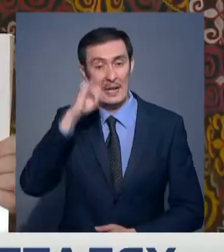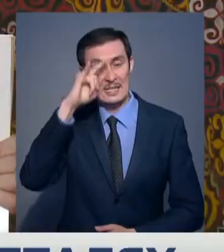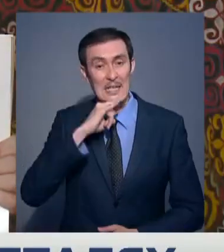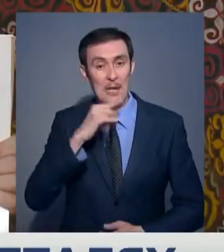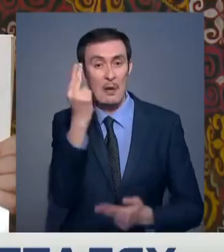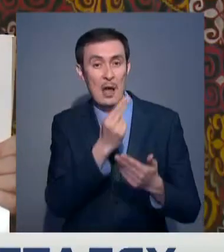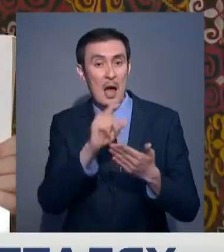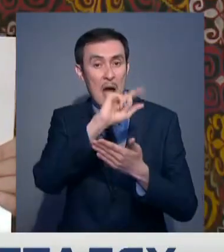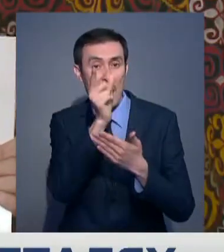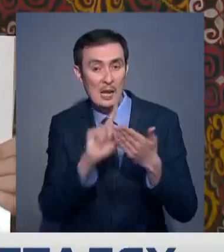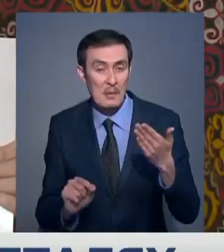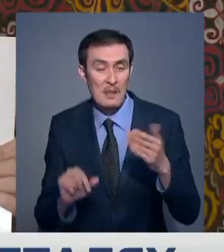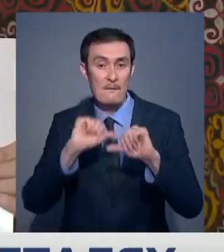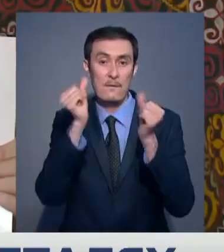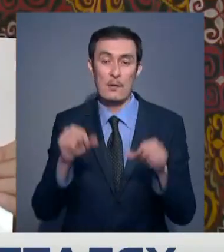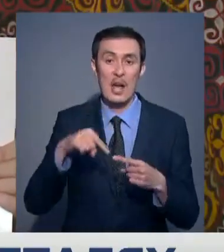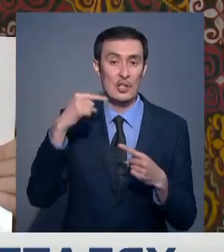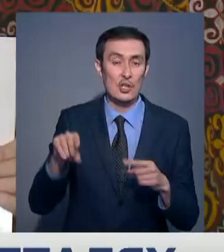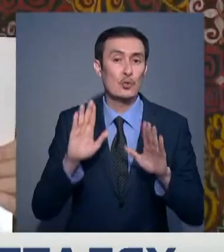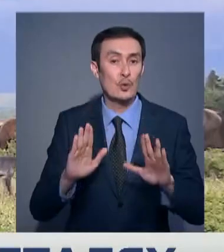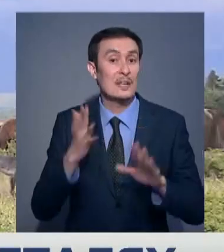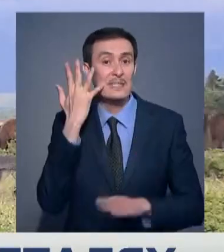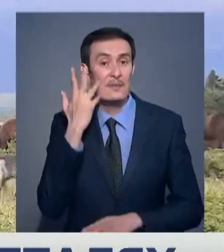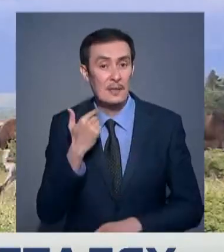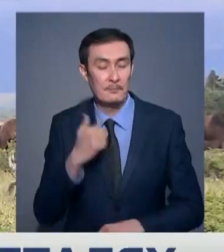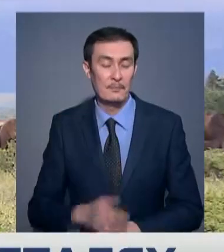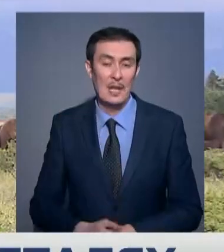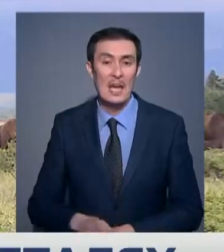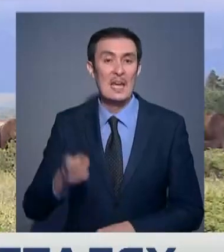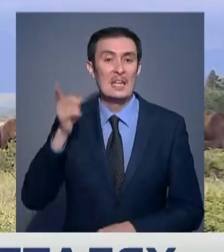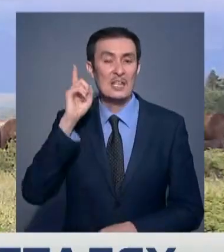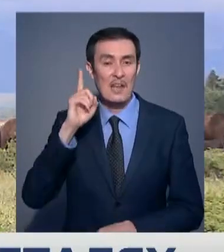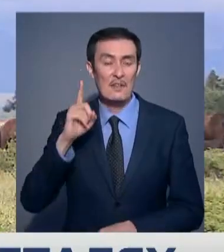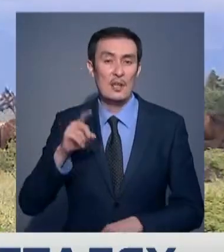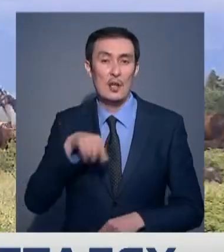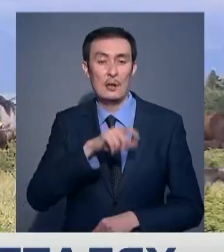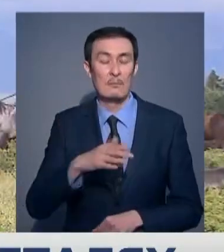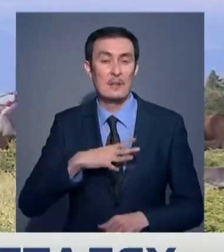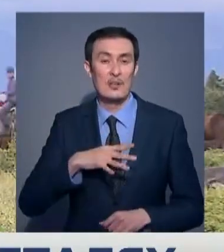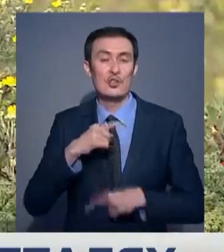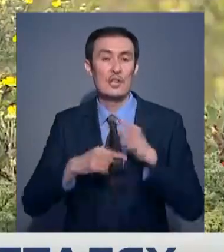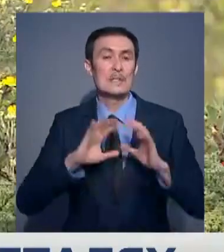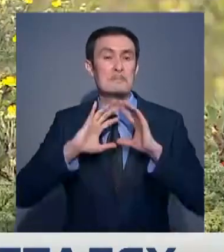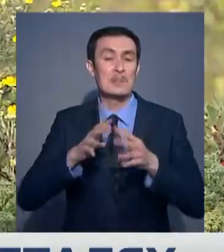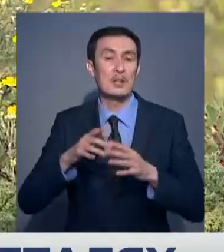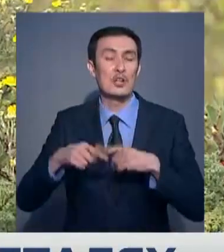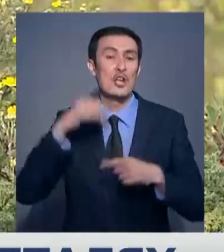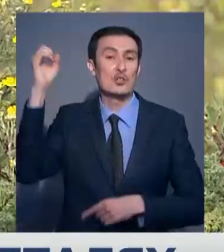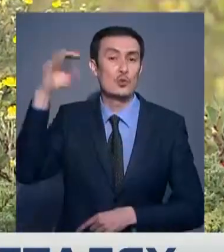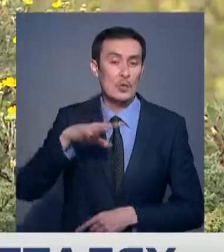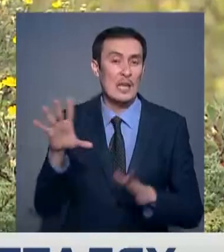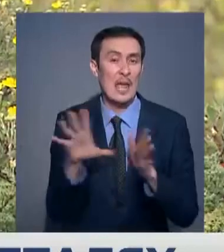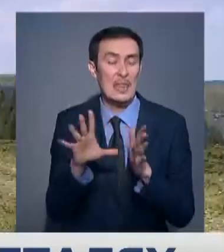орнаменте формы отличаются только цветом. Древние кочевники воспринимали мир через солнце. Оно дает